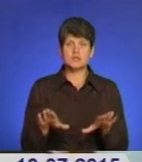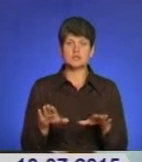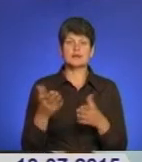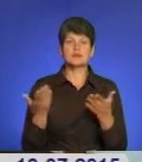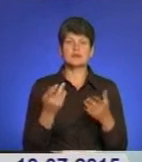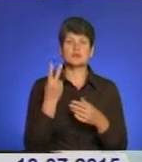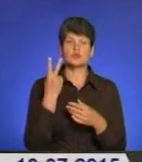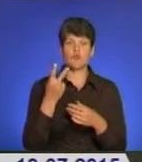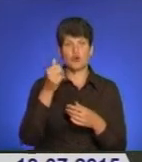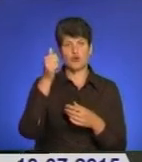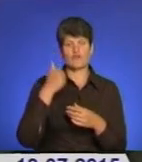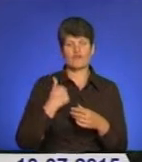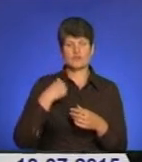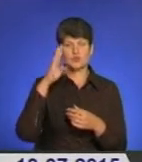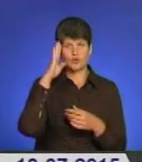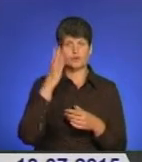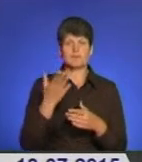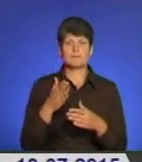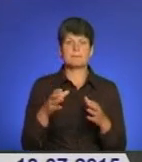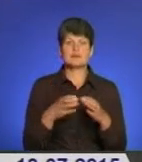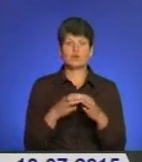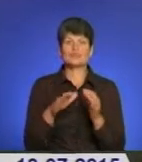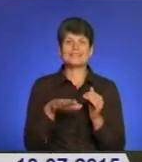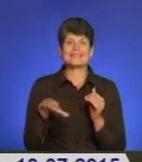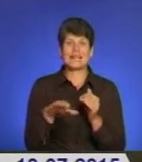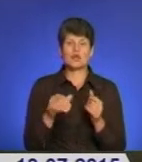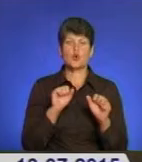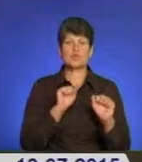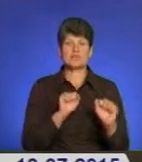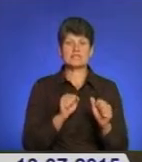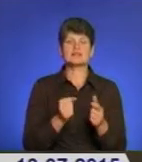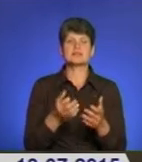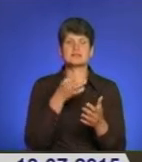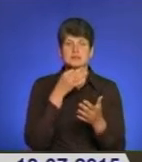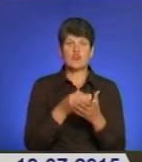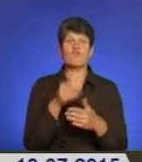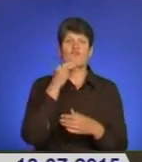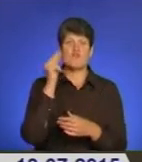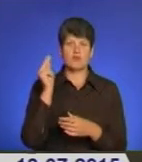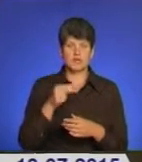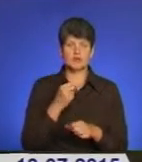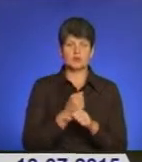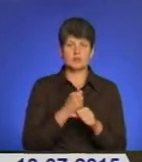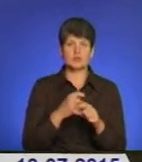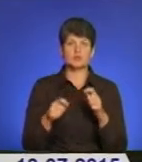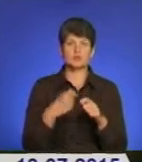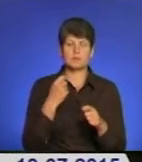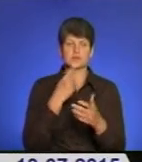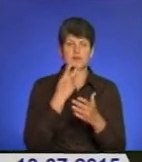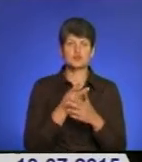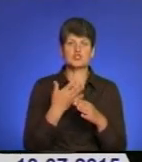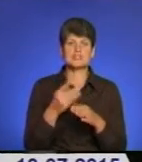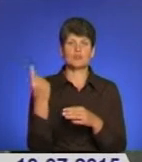якими двох військовиків батальйону територіальної оборони визнано винними у вчиненні злочину, передбаченого частиною